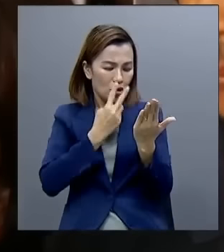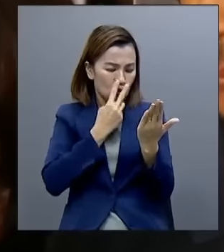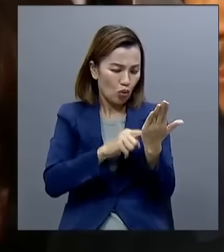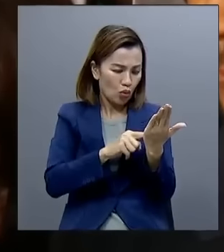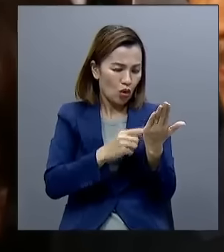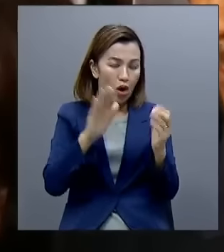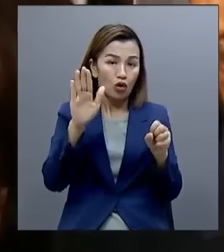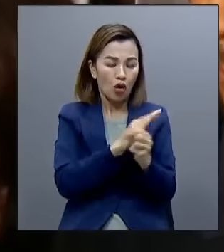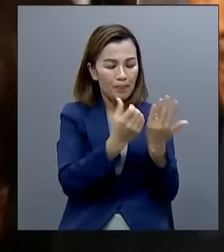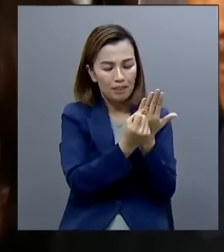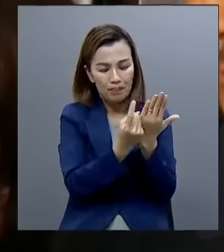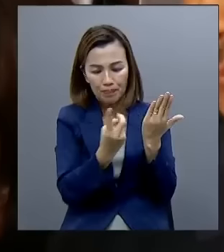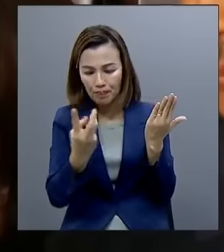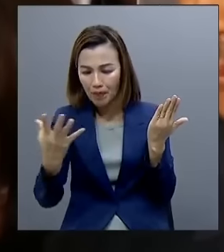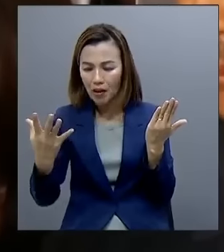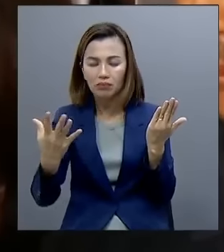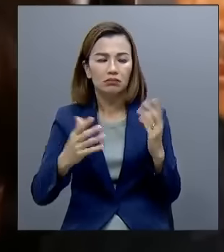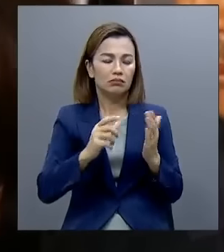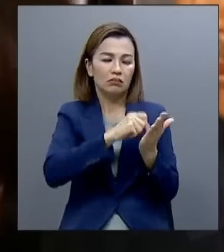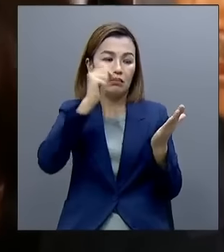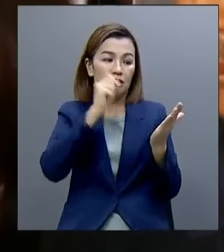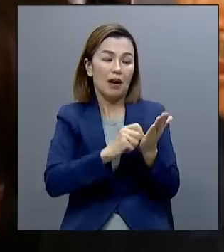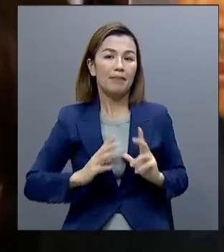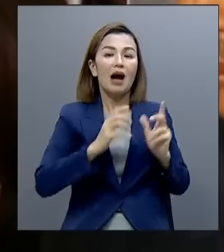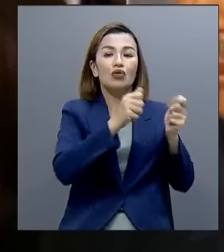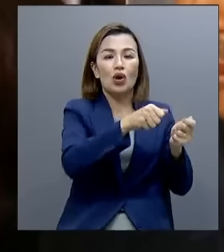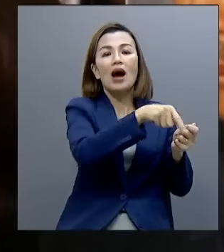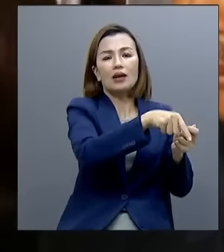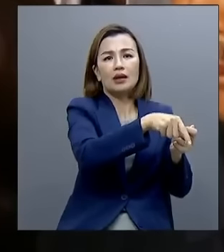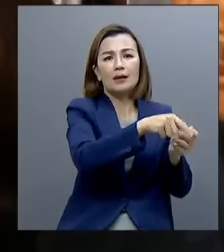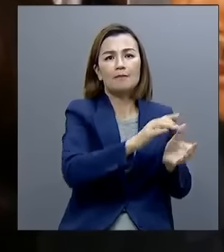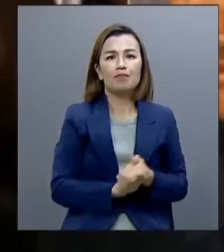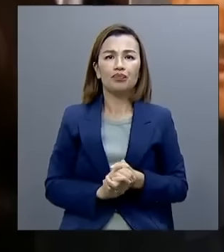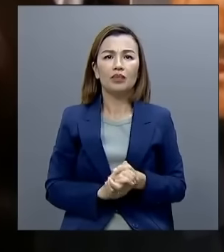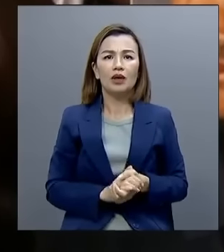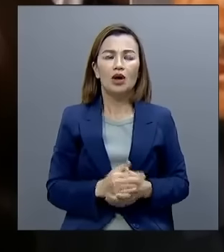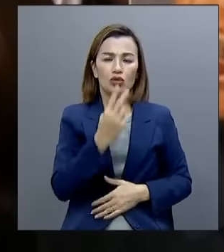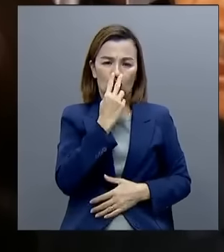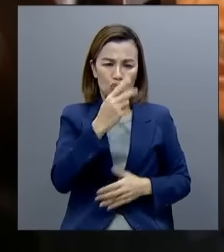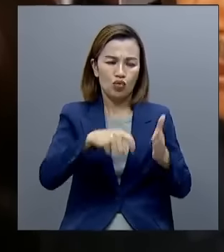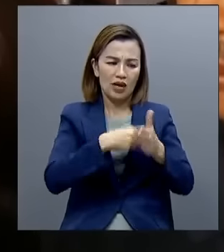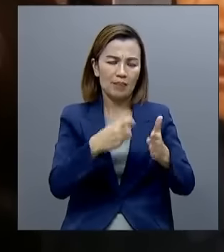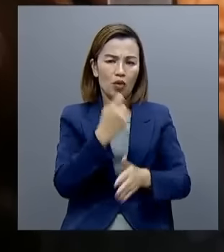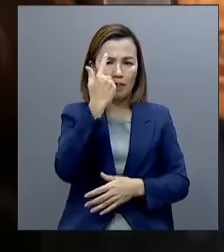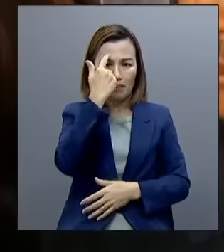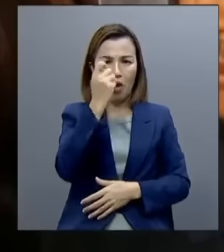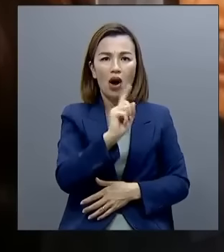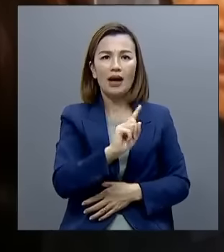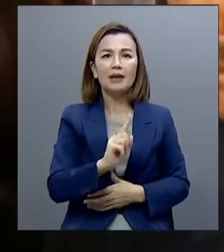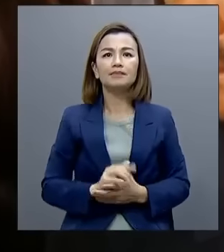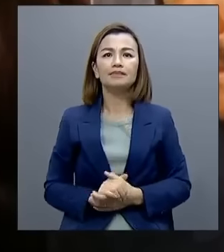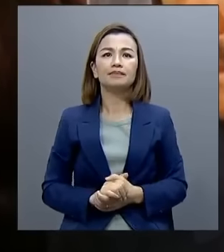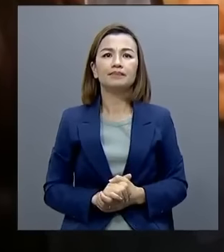มายข้อพึงปฏิบัติข้อไม่พึงปฏิบัติอย่างมากมายตรงนี้เราเดี๋ยวต้องไปดูสาเหตุนะครับว่ามันมาจากอะ